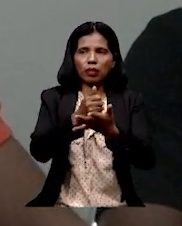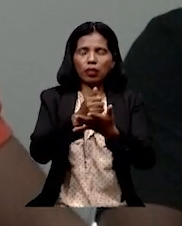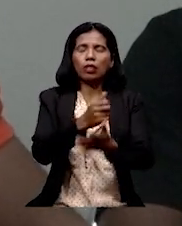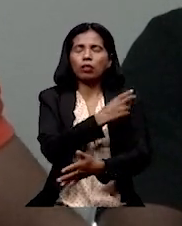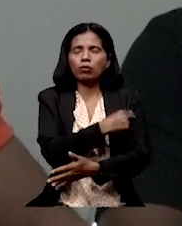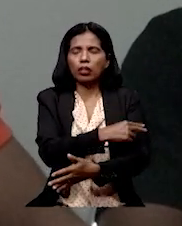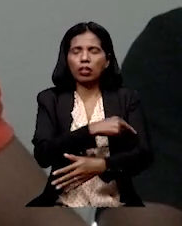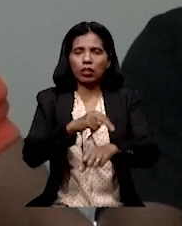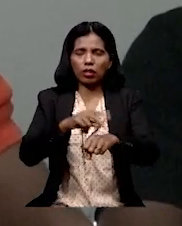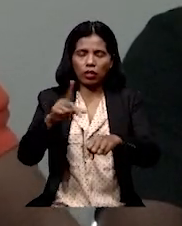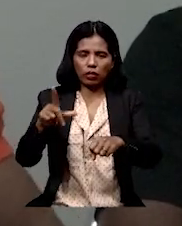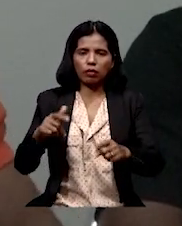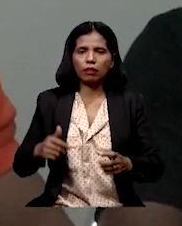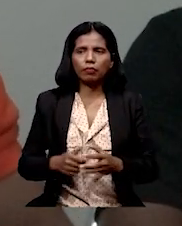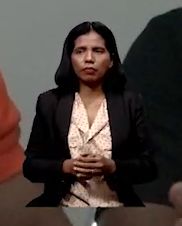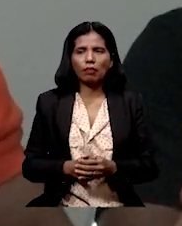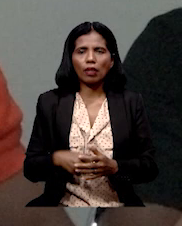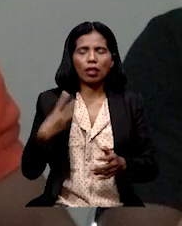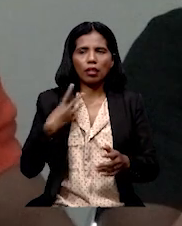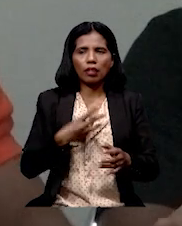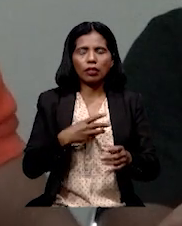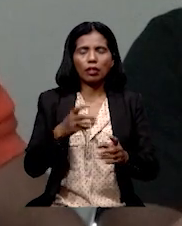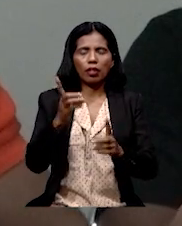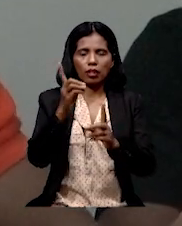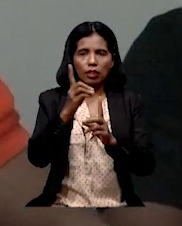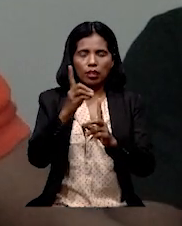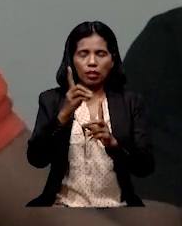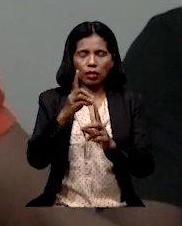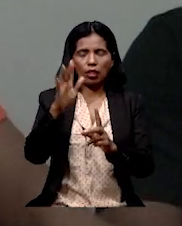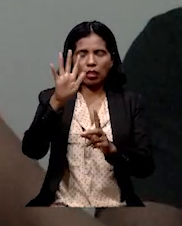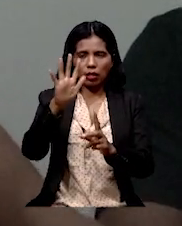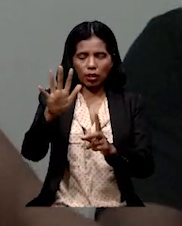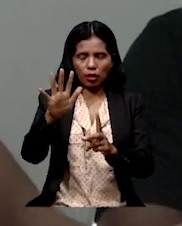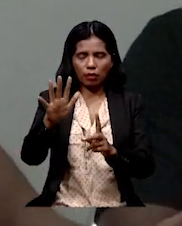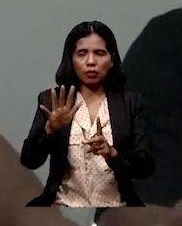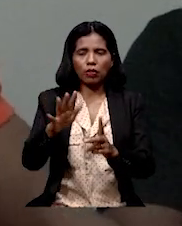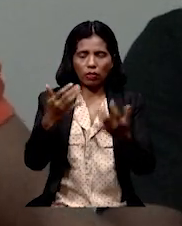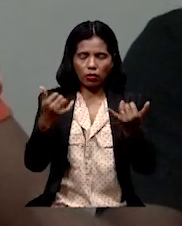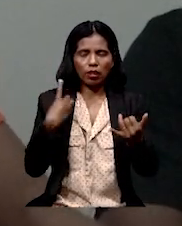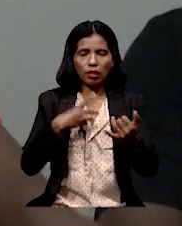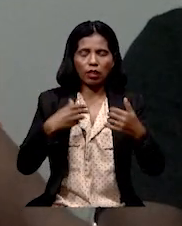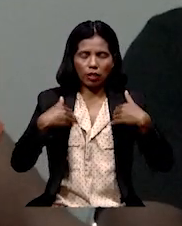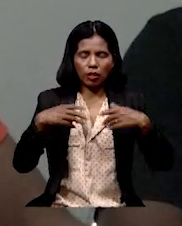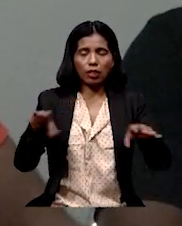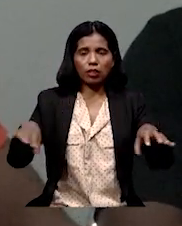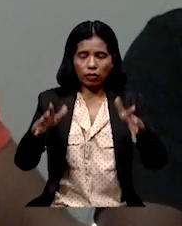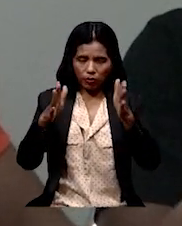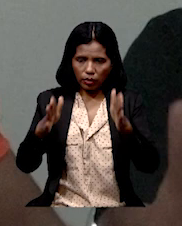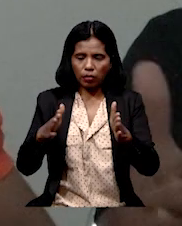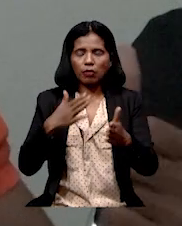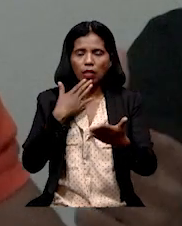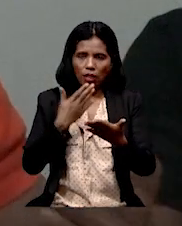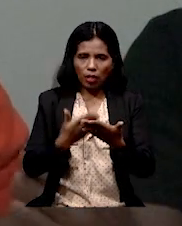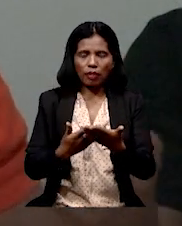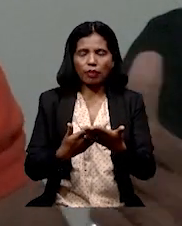nacional kata desi tarif si dia singku mai to agora ne ite her recurso no be suficiente ela kata agora